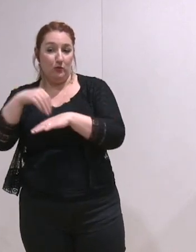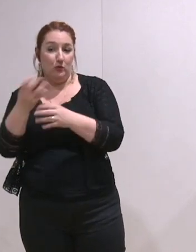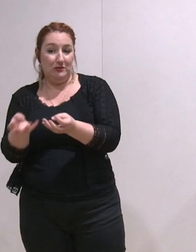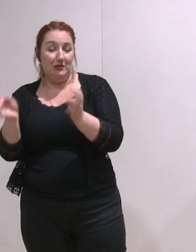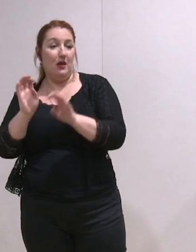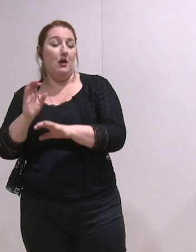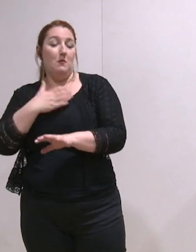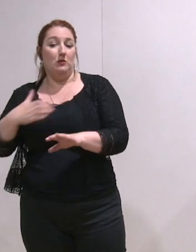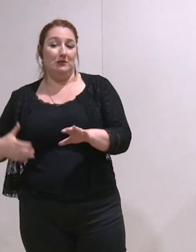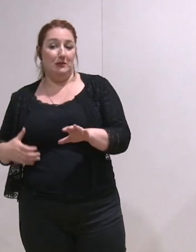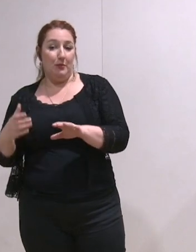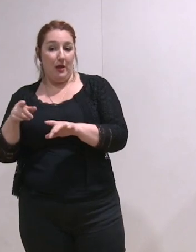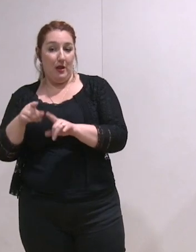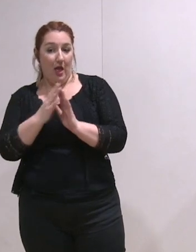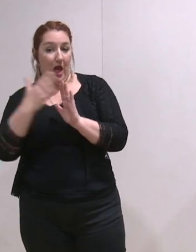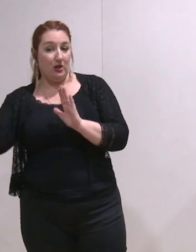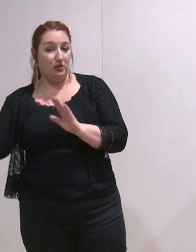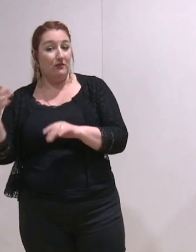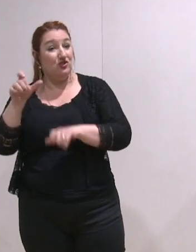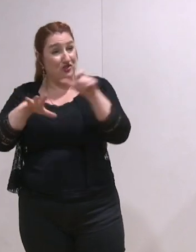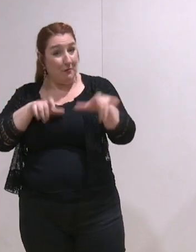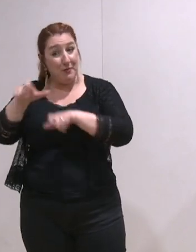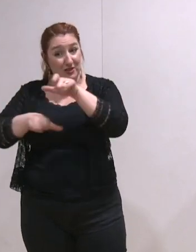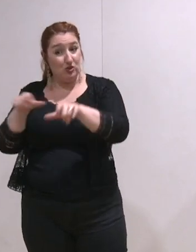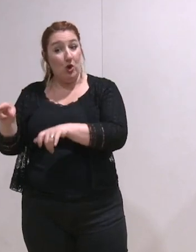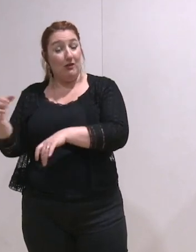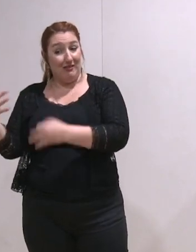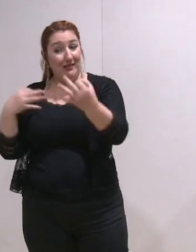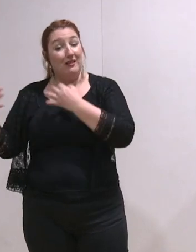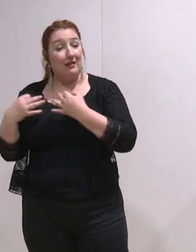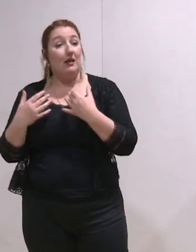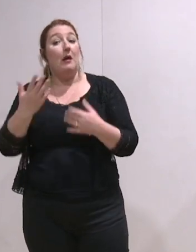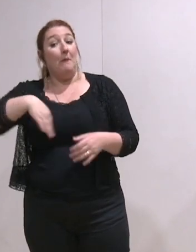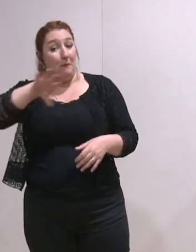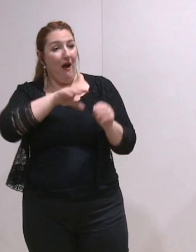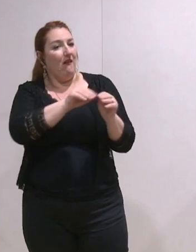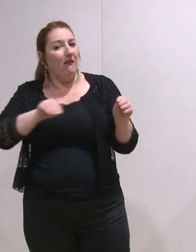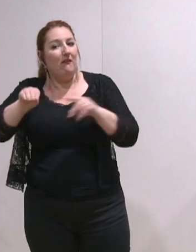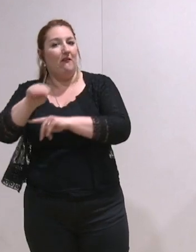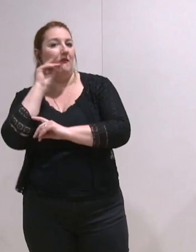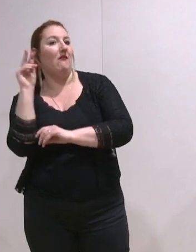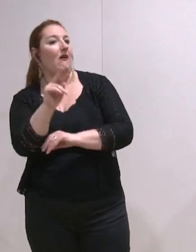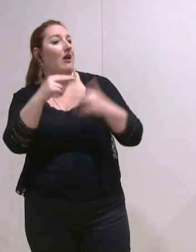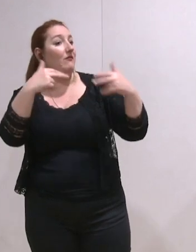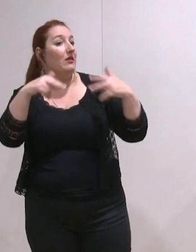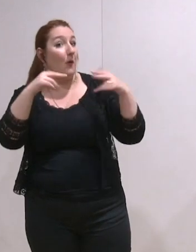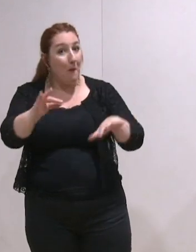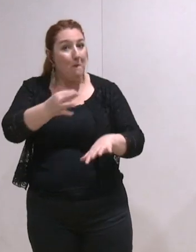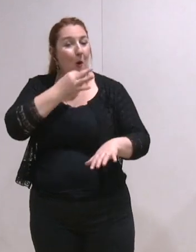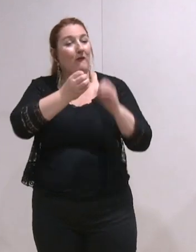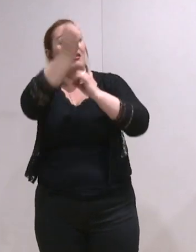municipal et dont certains nous ont signalé qu'ils avaient par par ce biais pu bénéficier également de ce moment privilégié et donc je vous en